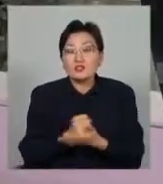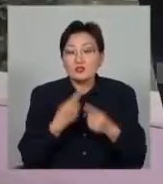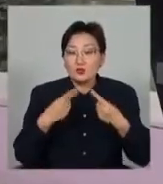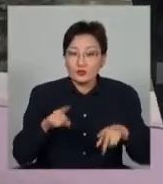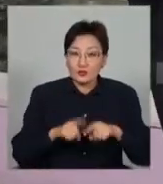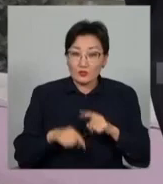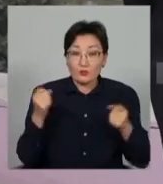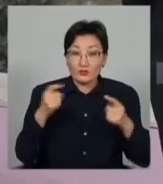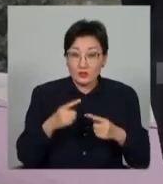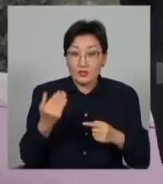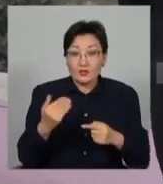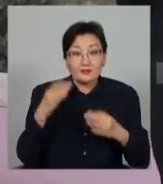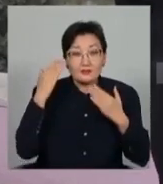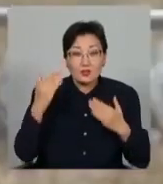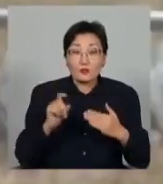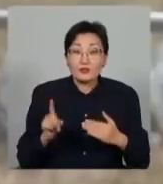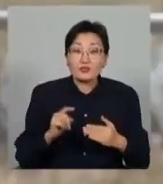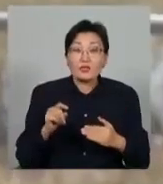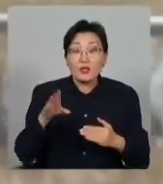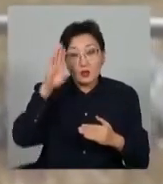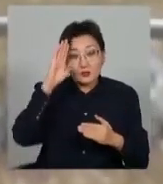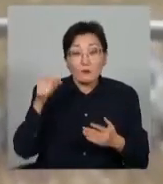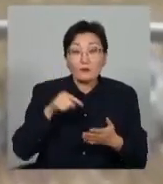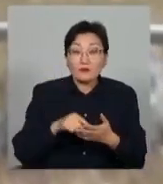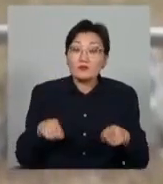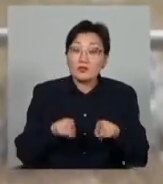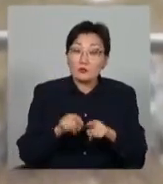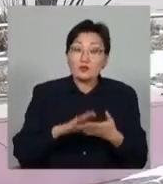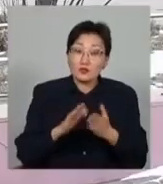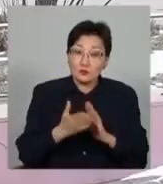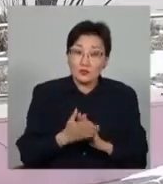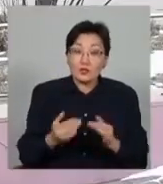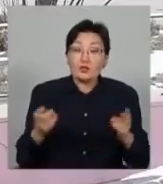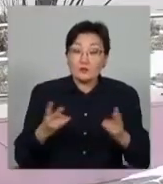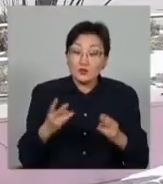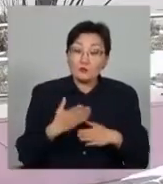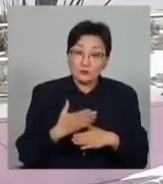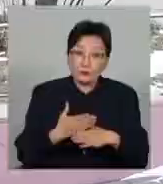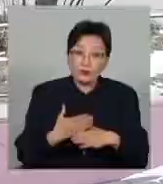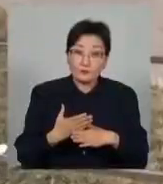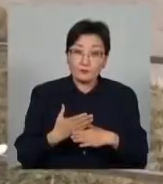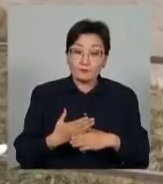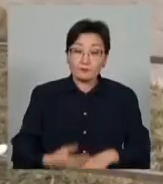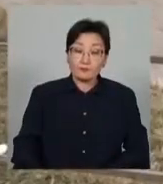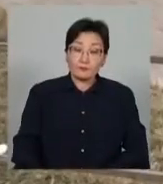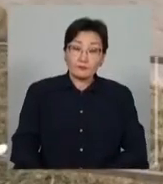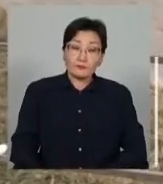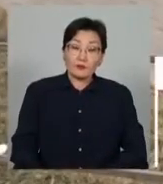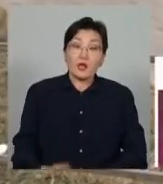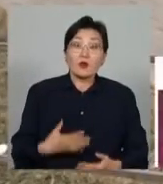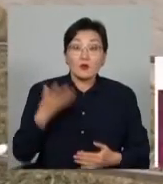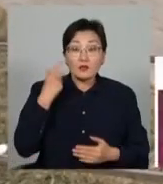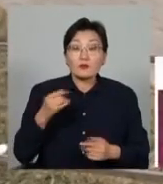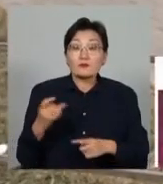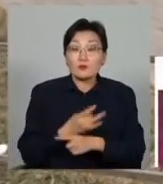родственники. Выяснилось, что они не знали о том, что Танирберген оказался в такой ситуации и нуждался в помощи. Когда